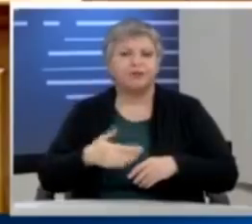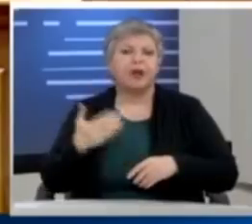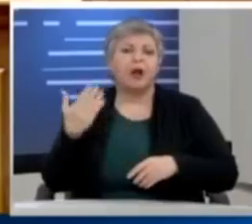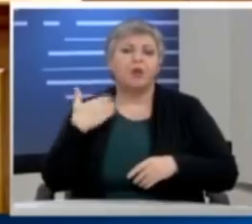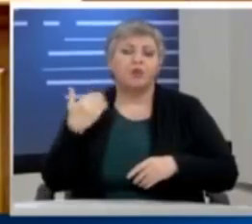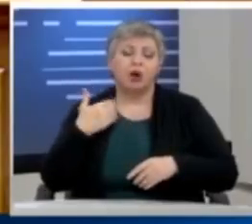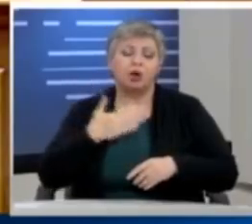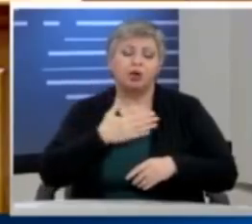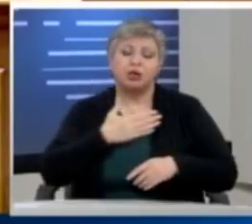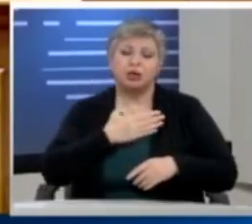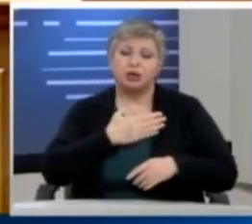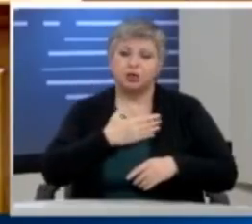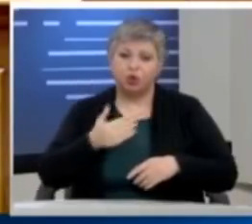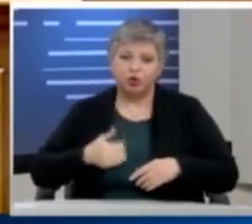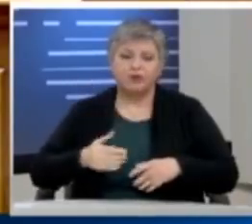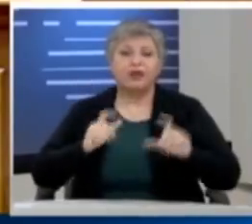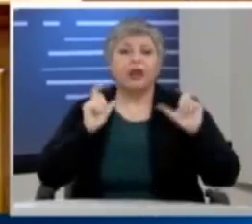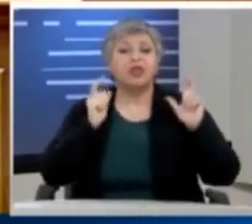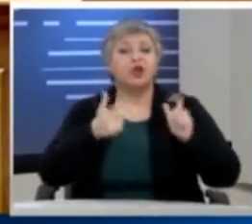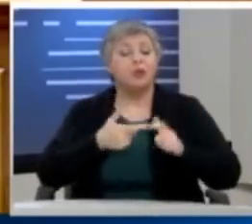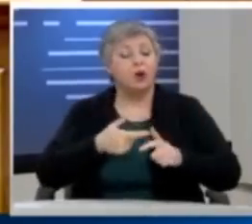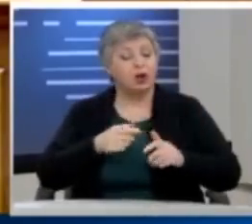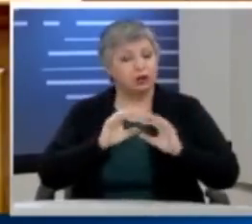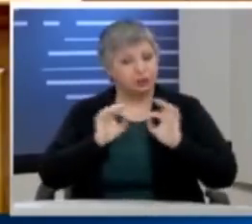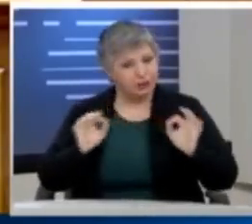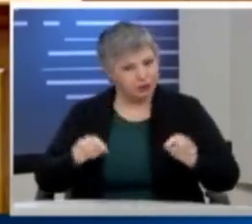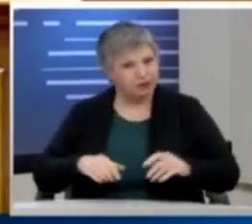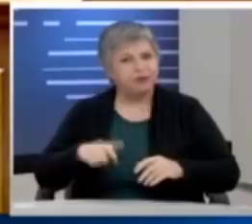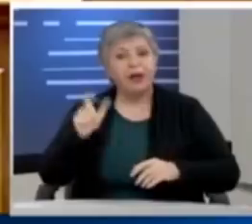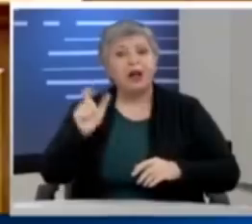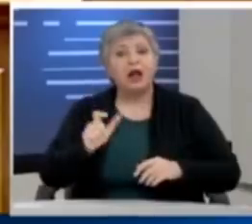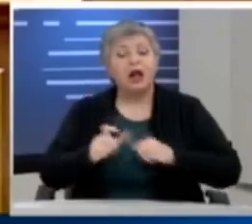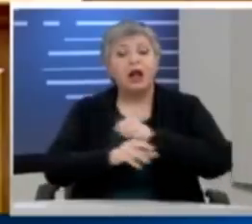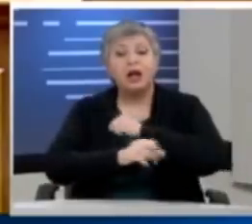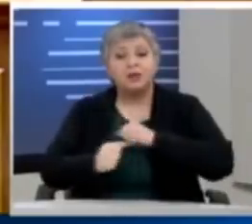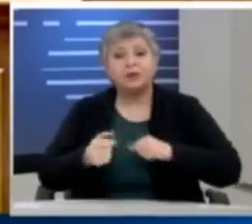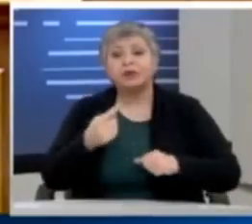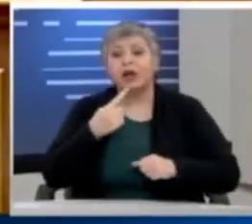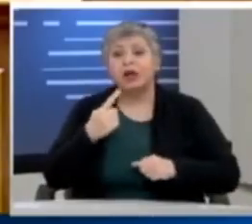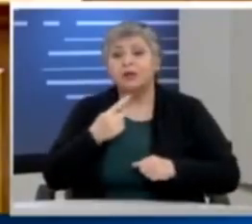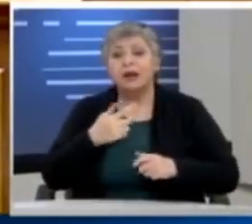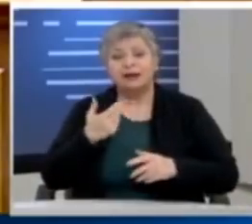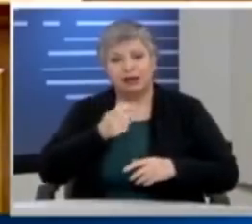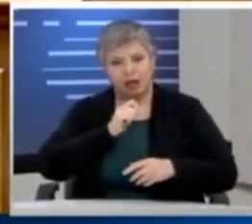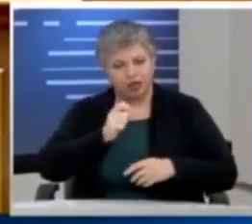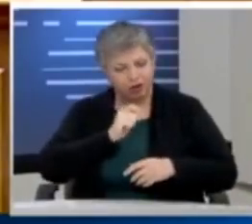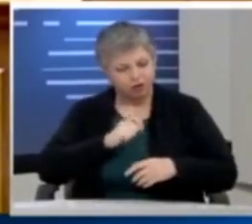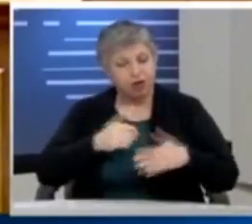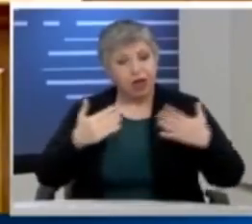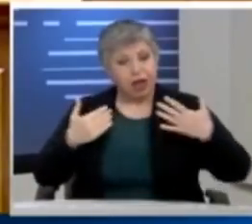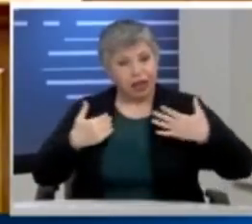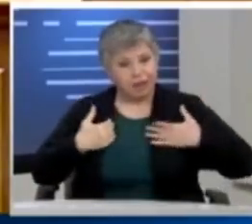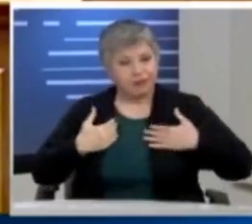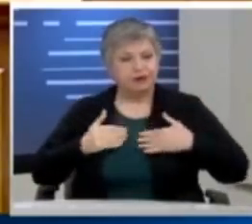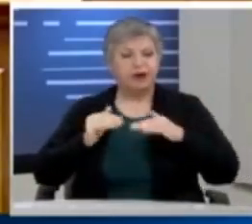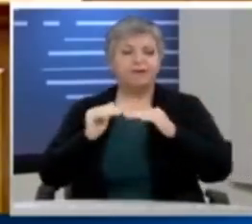Αλέκα Παπαρίγα είχε δηλώσει: για άλλη μια φορά είπαμε στην κυρία Μπακογιάννη ότι παραμένουμε